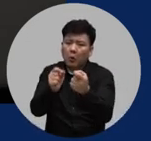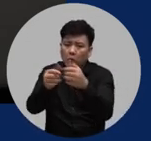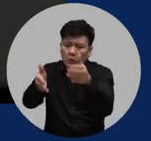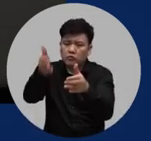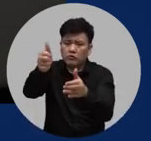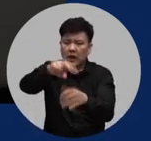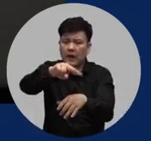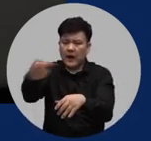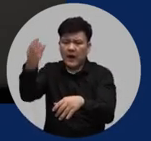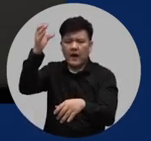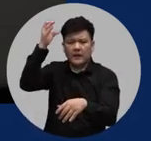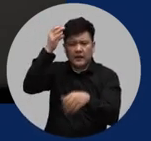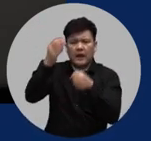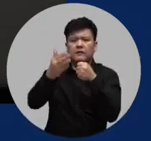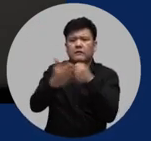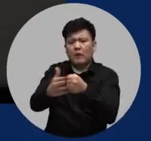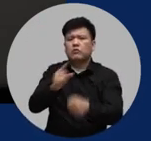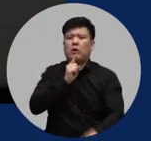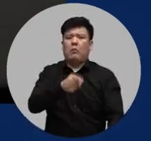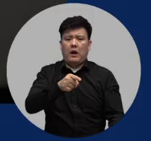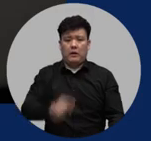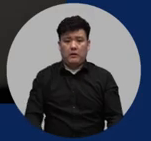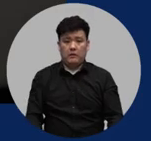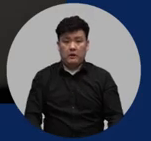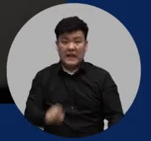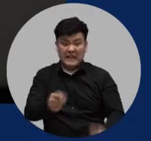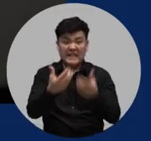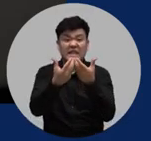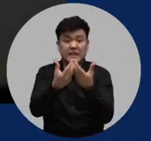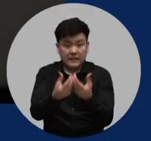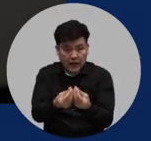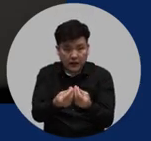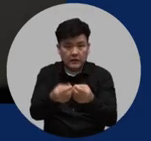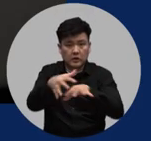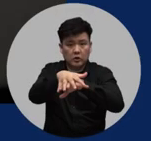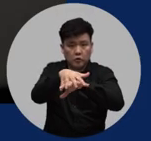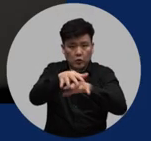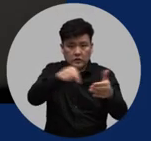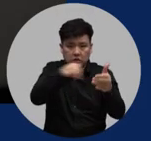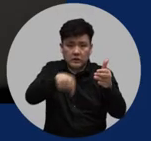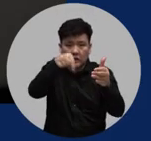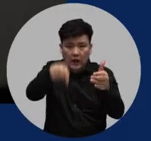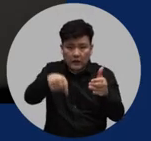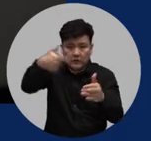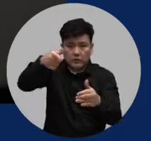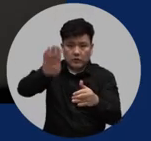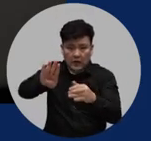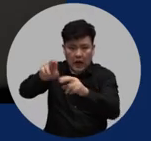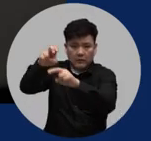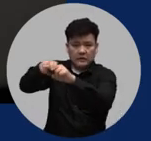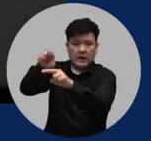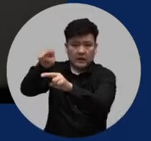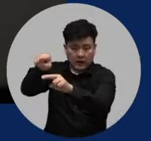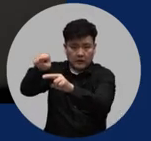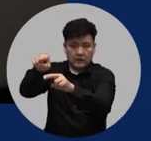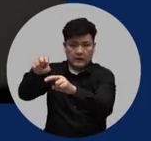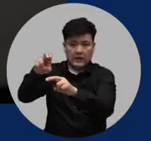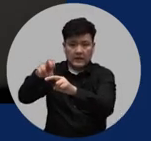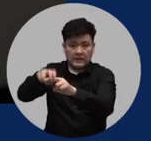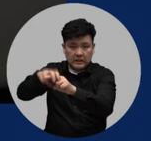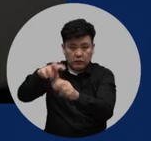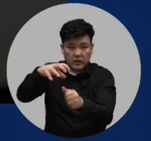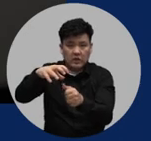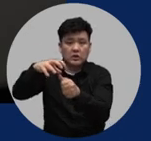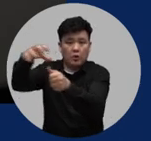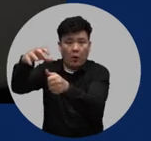것이라는 기대 때문이었다고 말했습니다. 해당 사례는 조직에서 상대적 갑의 위치에 있는 자신의